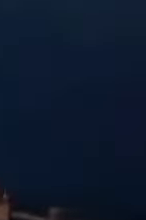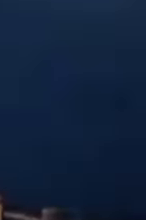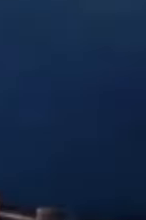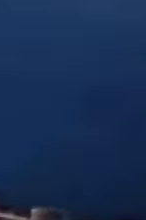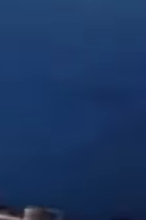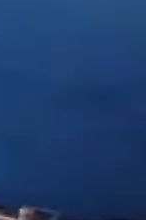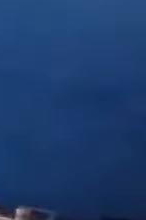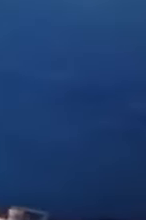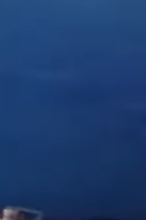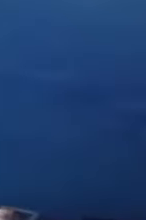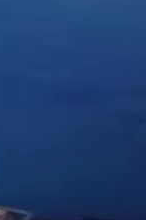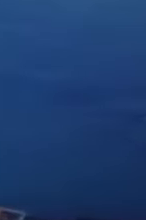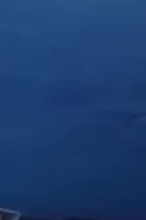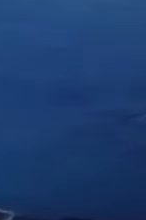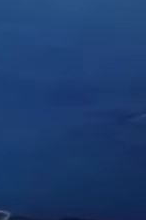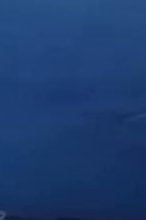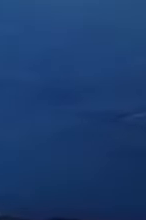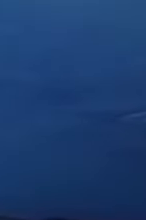segnare